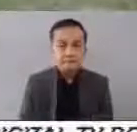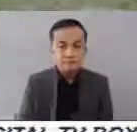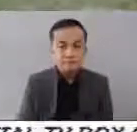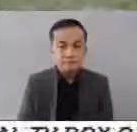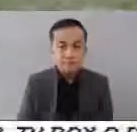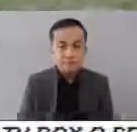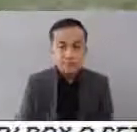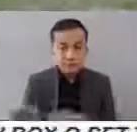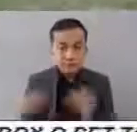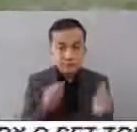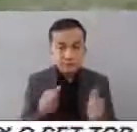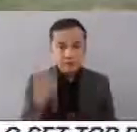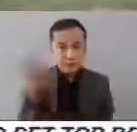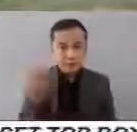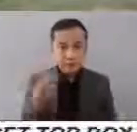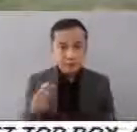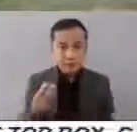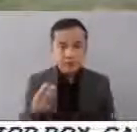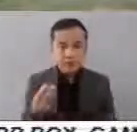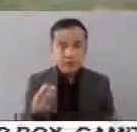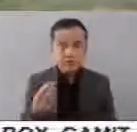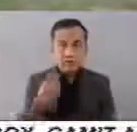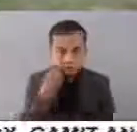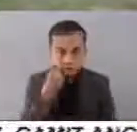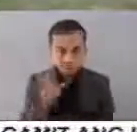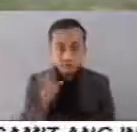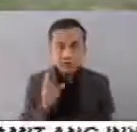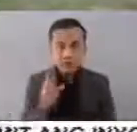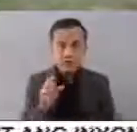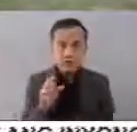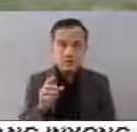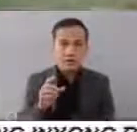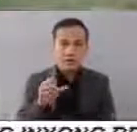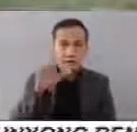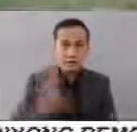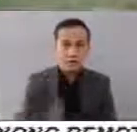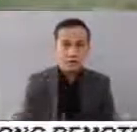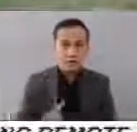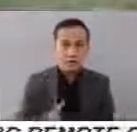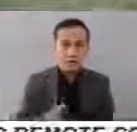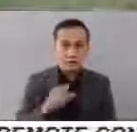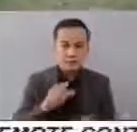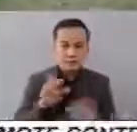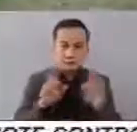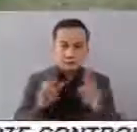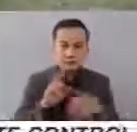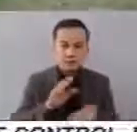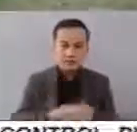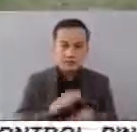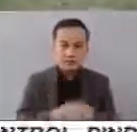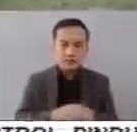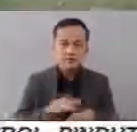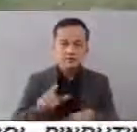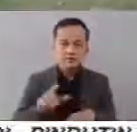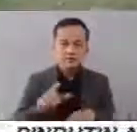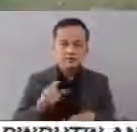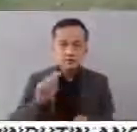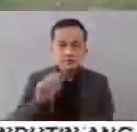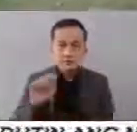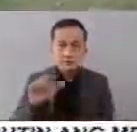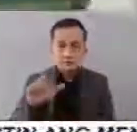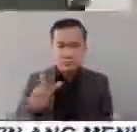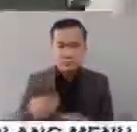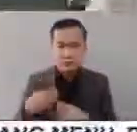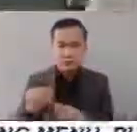mga tahanan. Matapos nga yan, ang halos isang buwan na pananatili sa mga evacuation center.